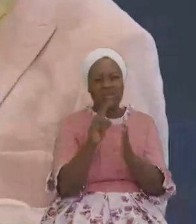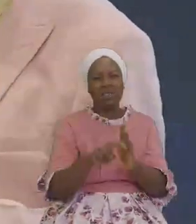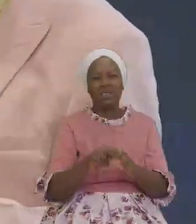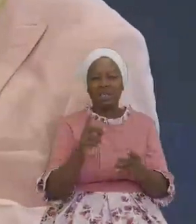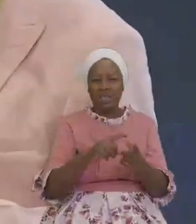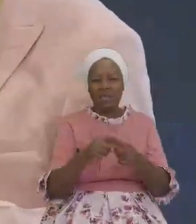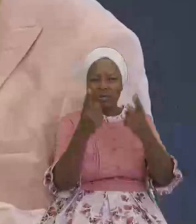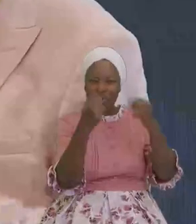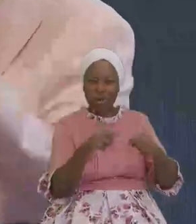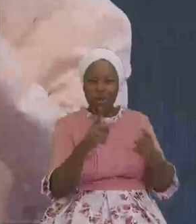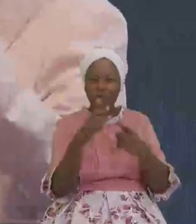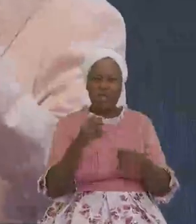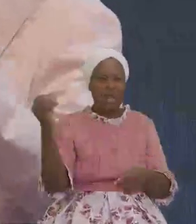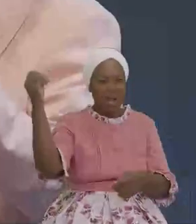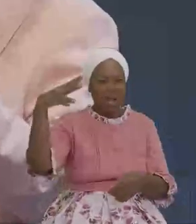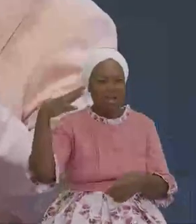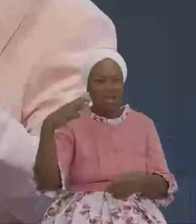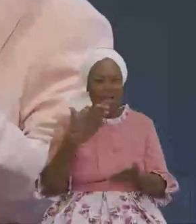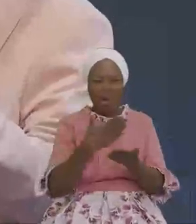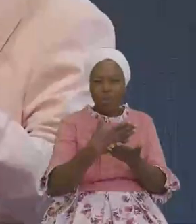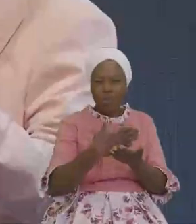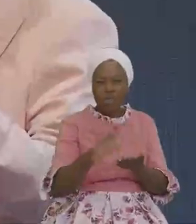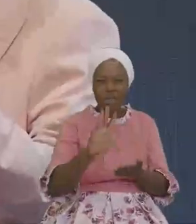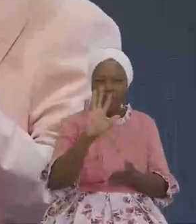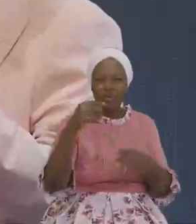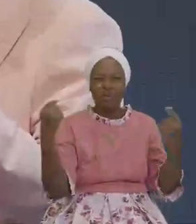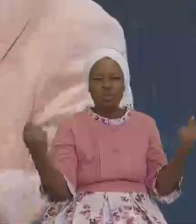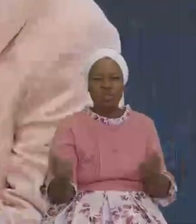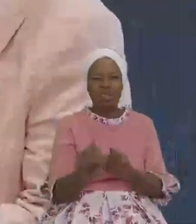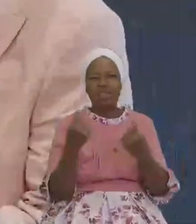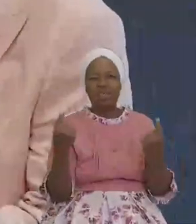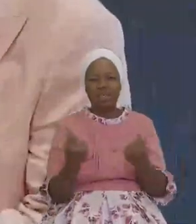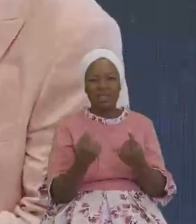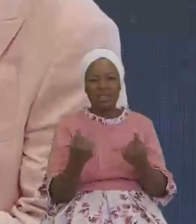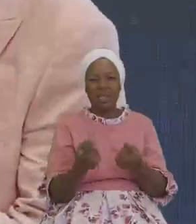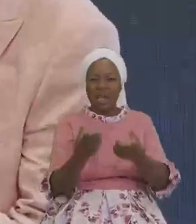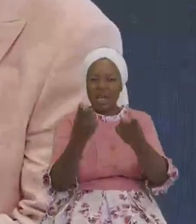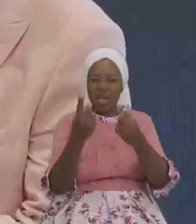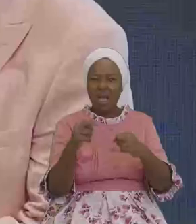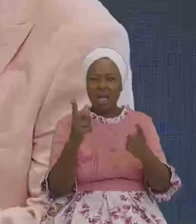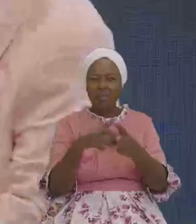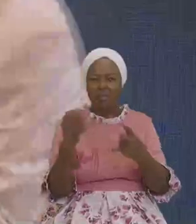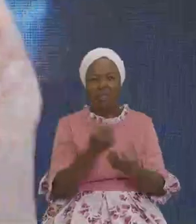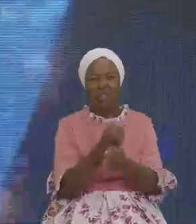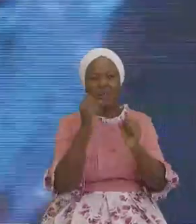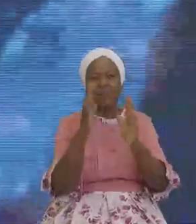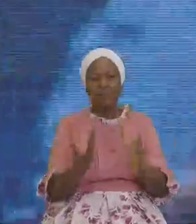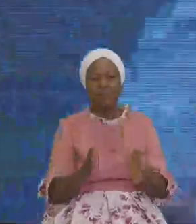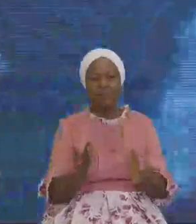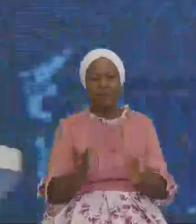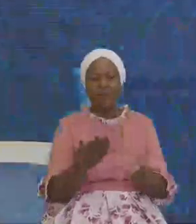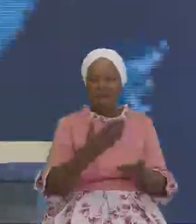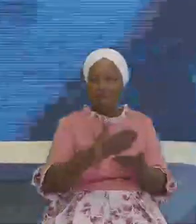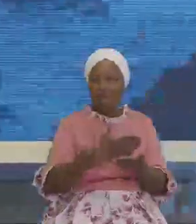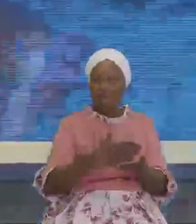Rejette les ténèbres. Viens à la lumière. Rejette tes péchés.